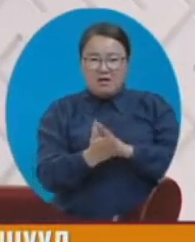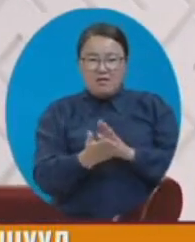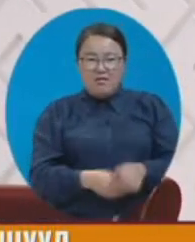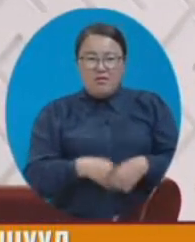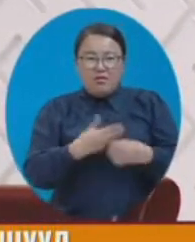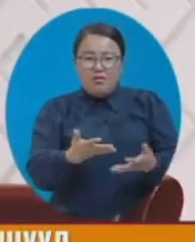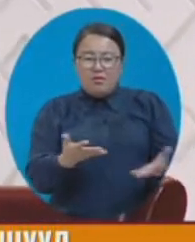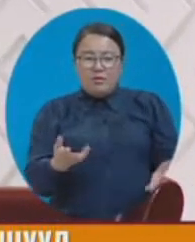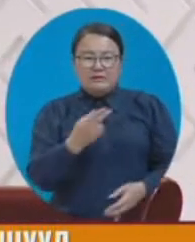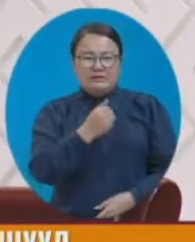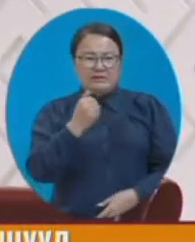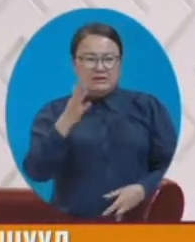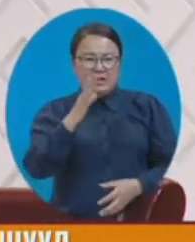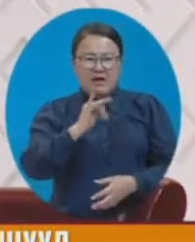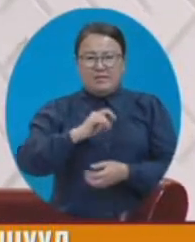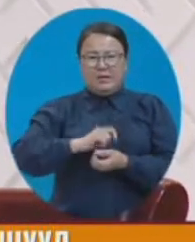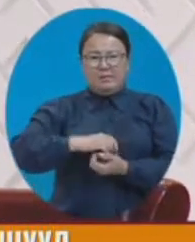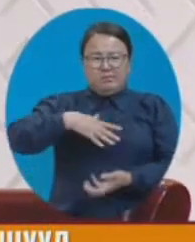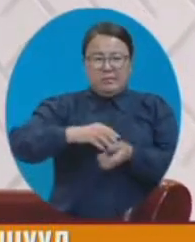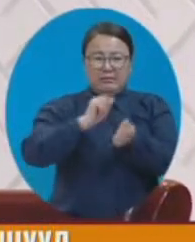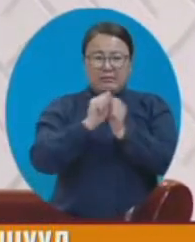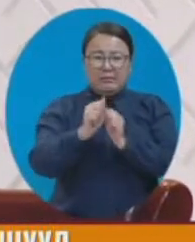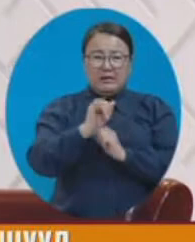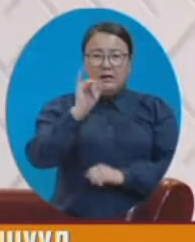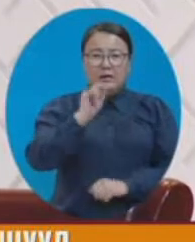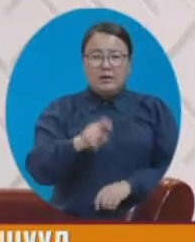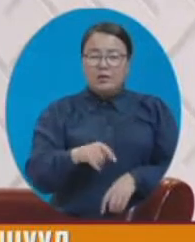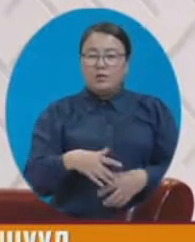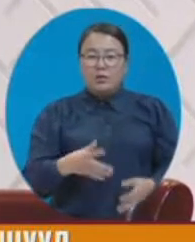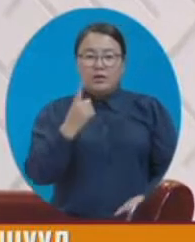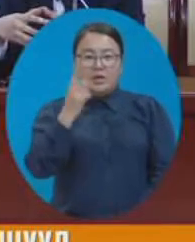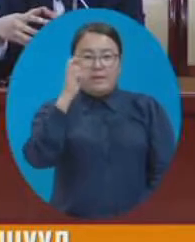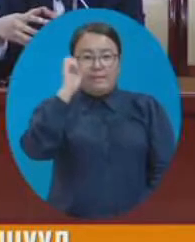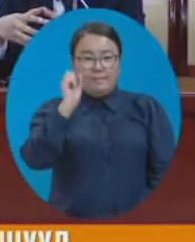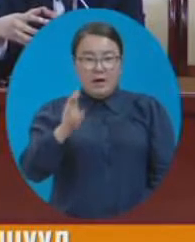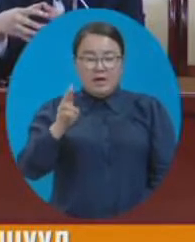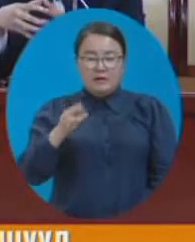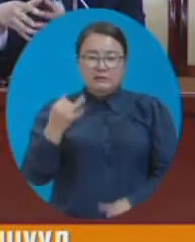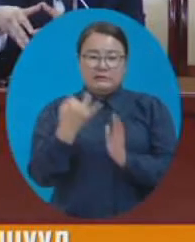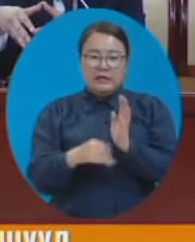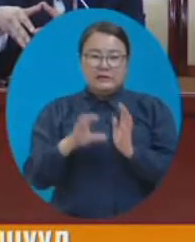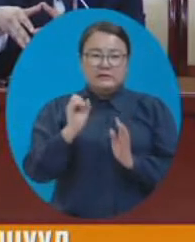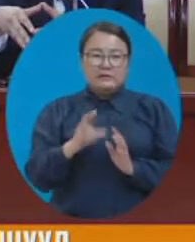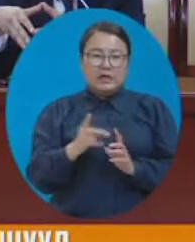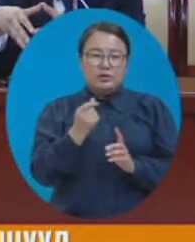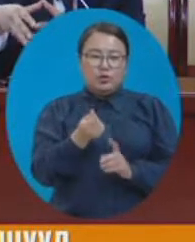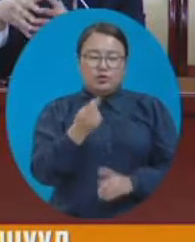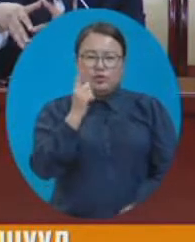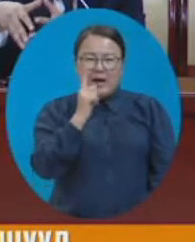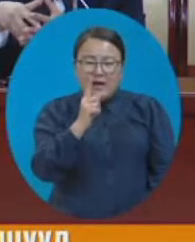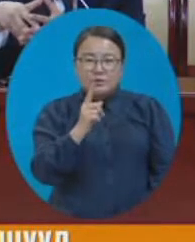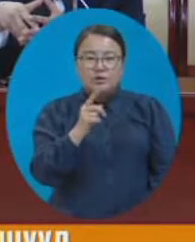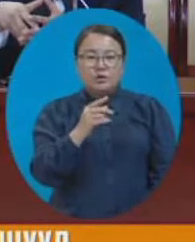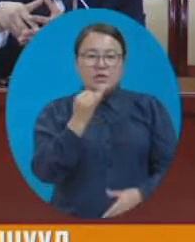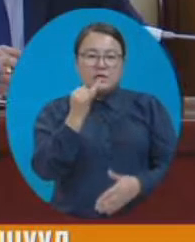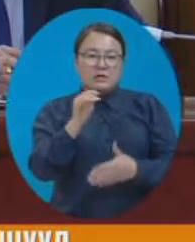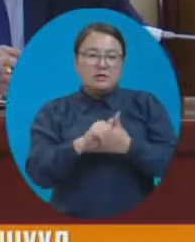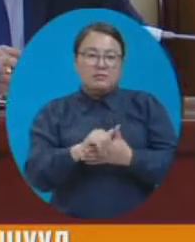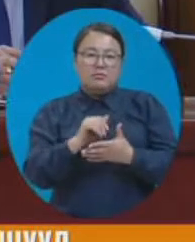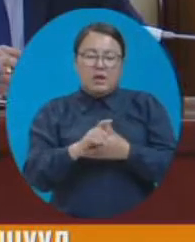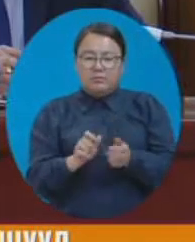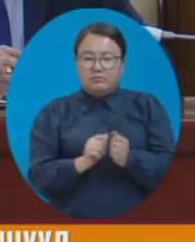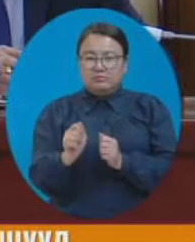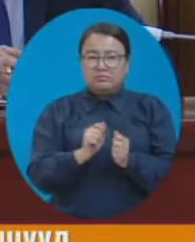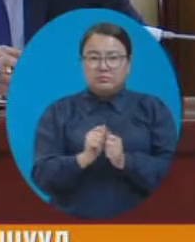энэ үйлчилгээнд цаасны асар их зардлыг гаргадаг байна. Тухайлбал нэг банк л гэхэд 70 гаруй сая төгрөгийг зөвхөн E-баримт